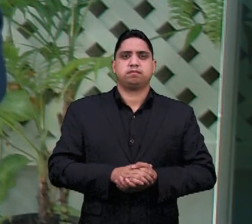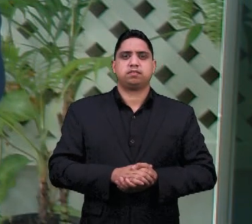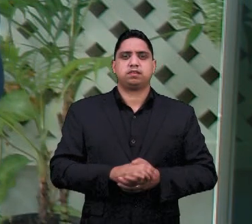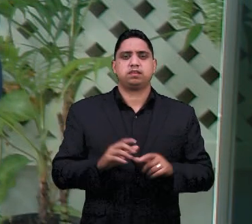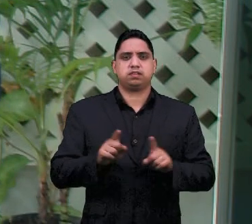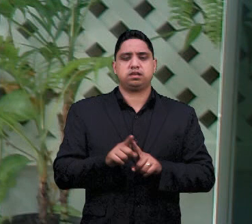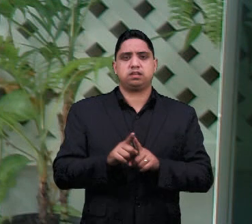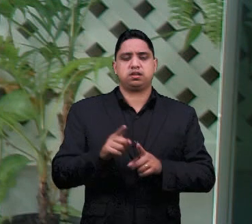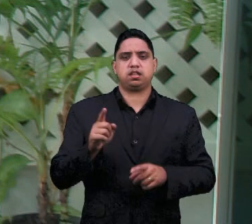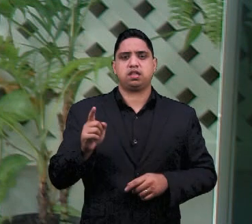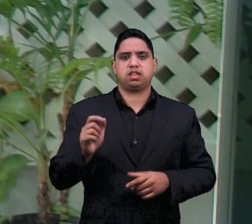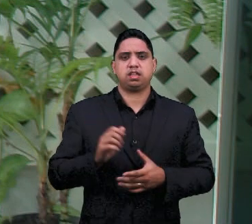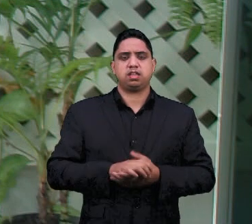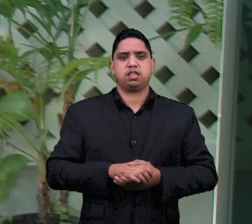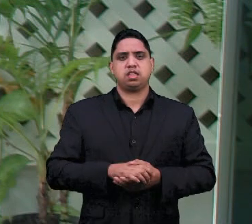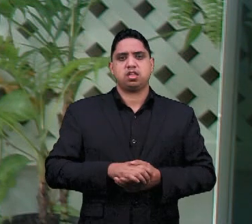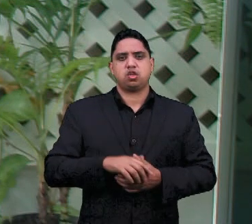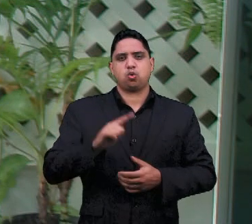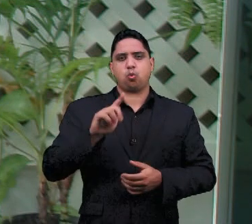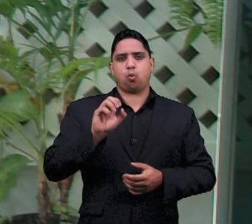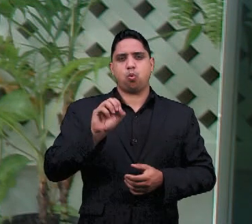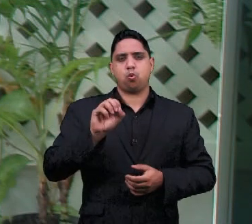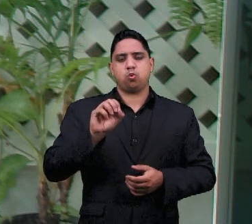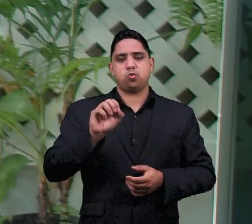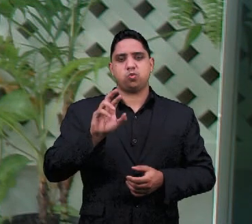Saint-Esprit. Mes frères,